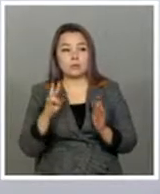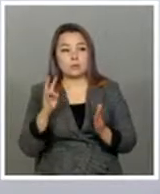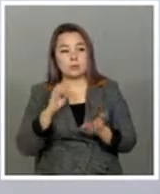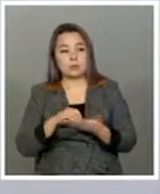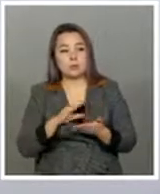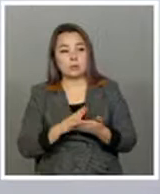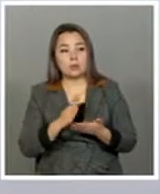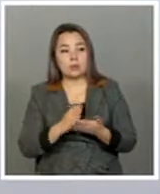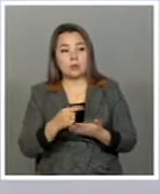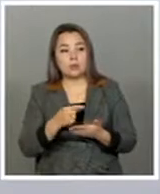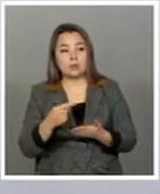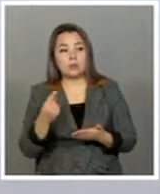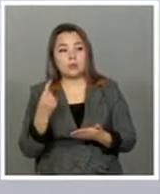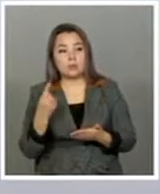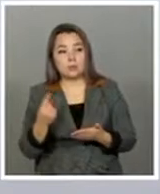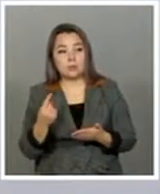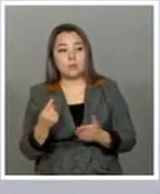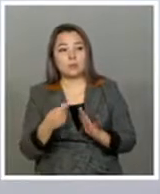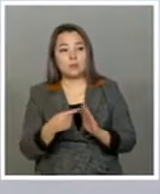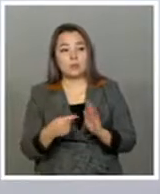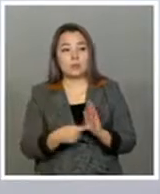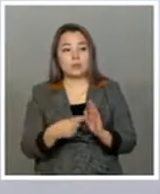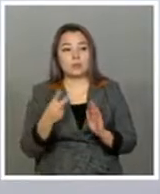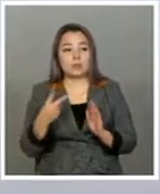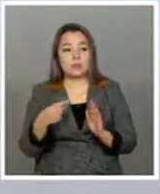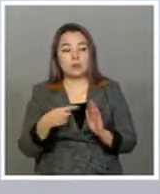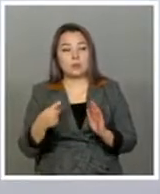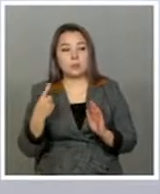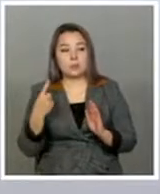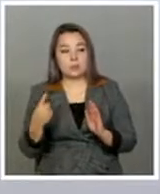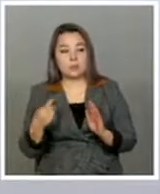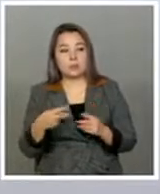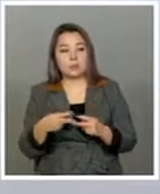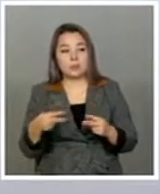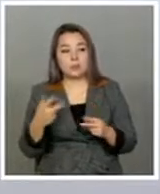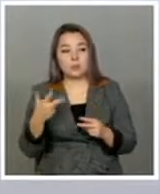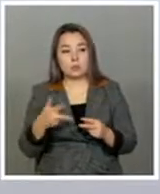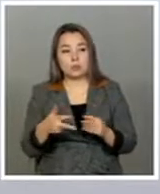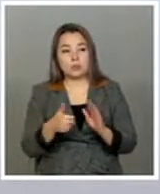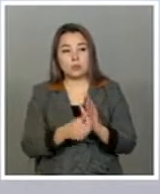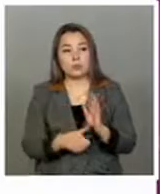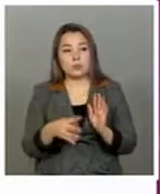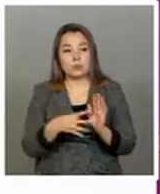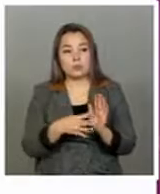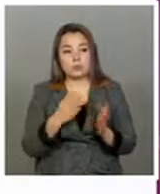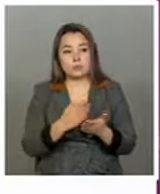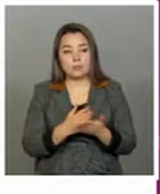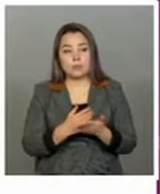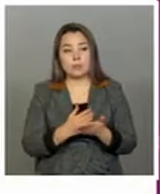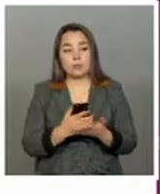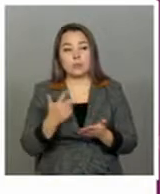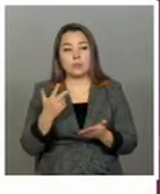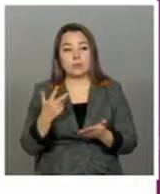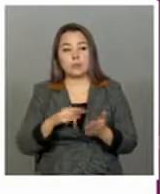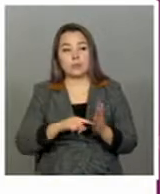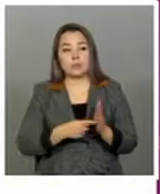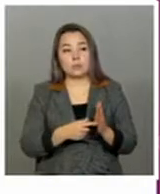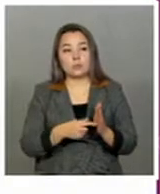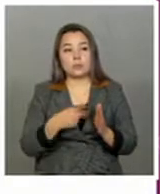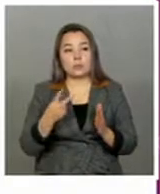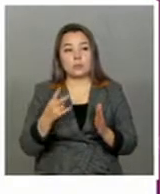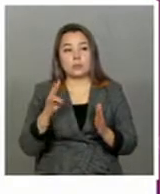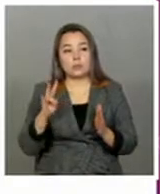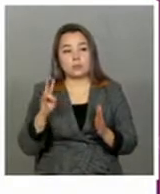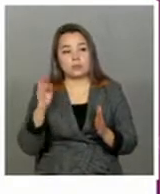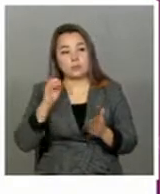дәрежесі азайтылған 1 бөлінген 2 азайтылған 1 тең 3069. 3 көбейтілген 2-нің